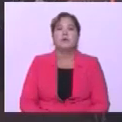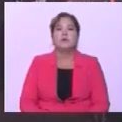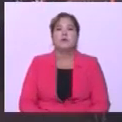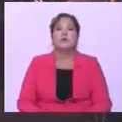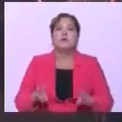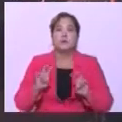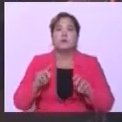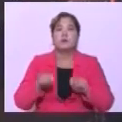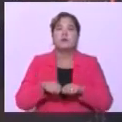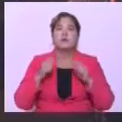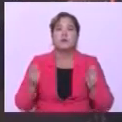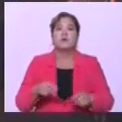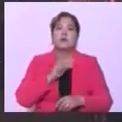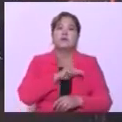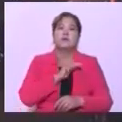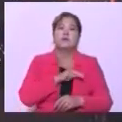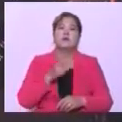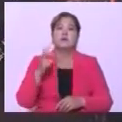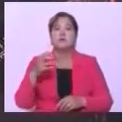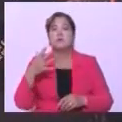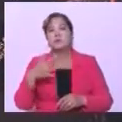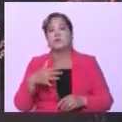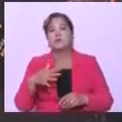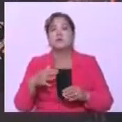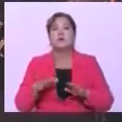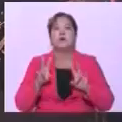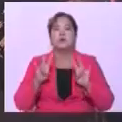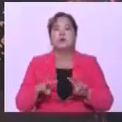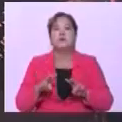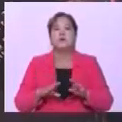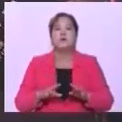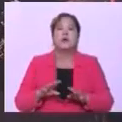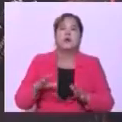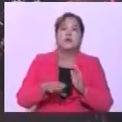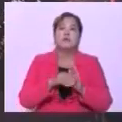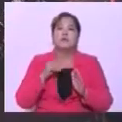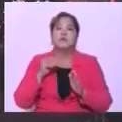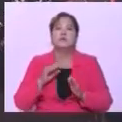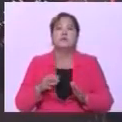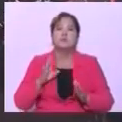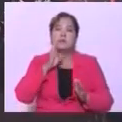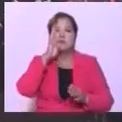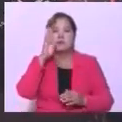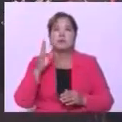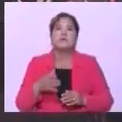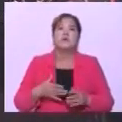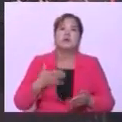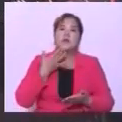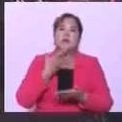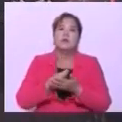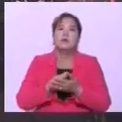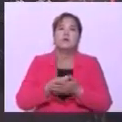В регионе открыто и работает 250 участков референдума. С самого утра Мангистаус делает свой выбор, и одним из